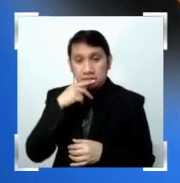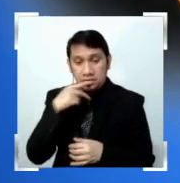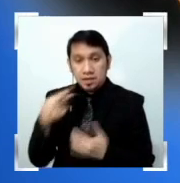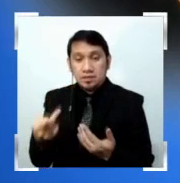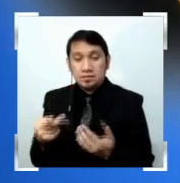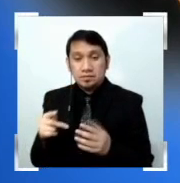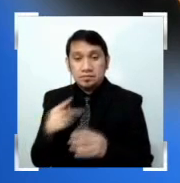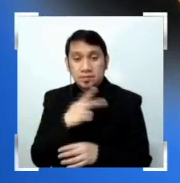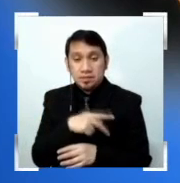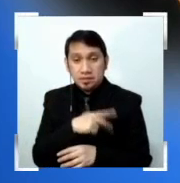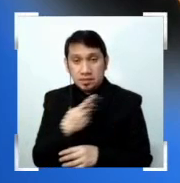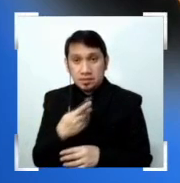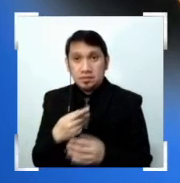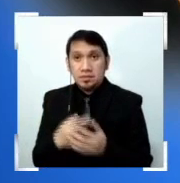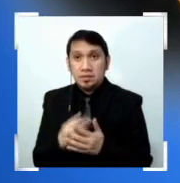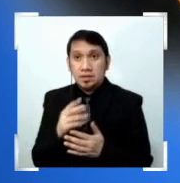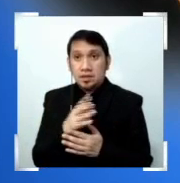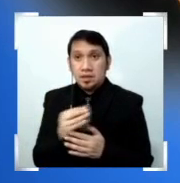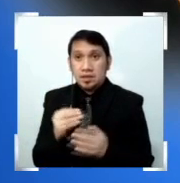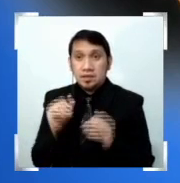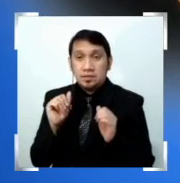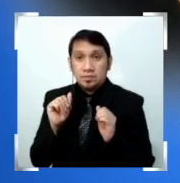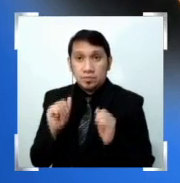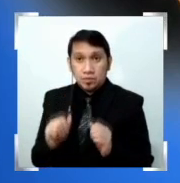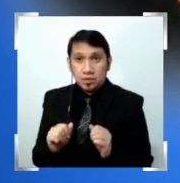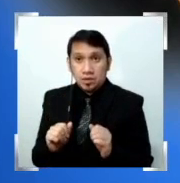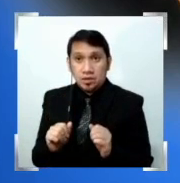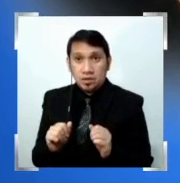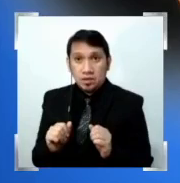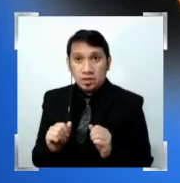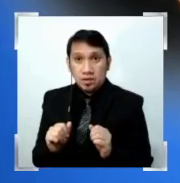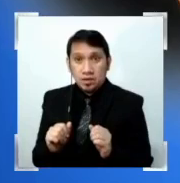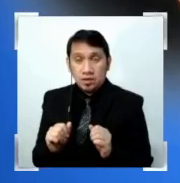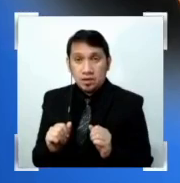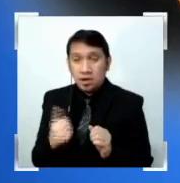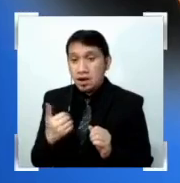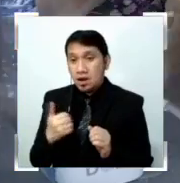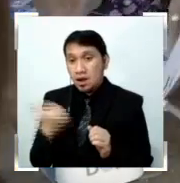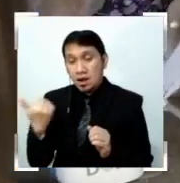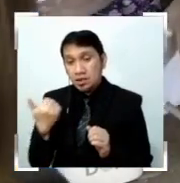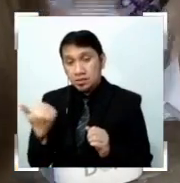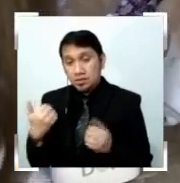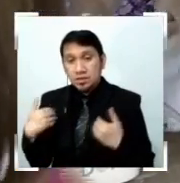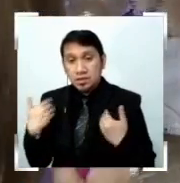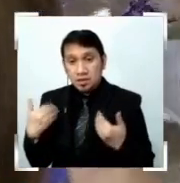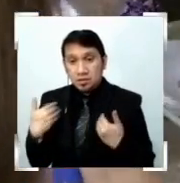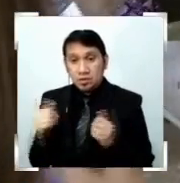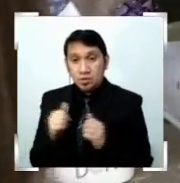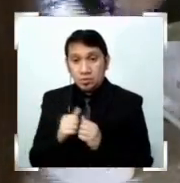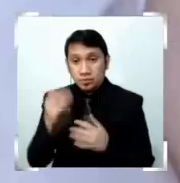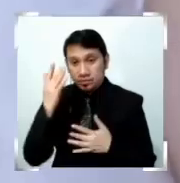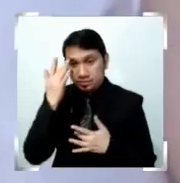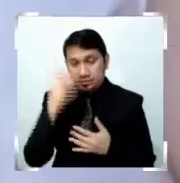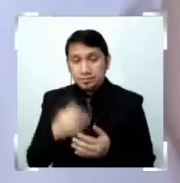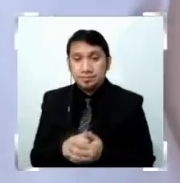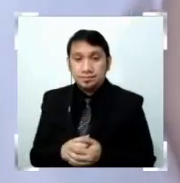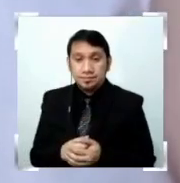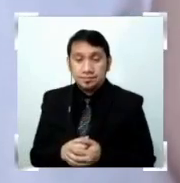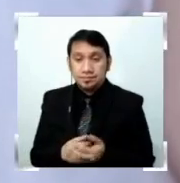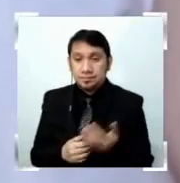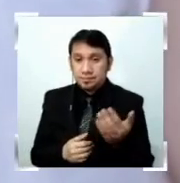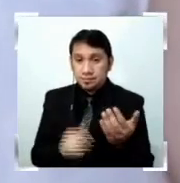at maaaring yung iba pa pong mga kabataan na may comorbidity. Ako si Mariz Umali, ang inyong